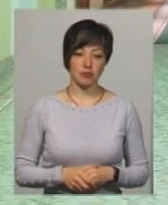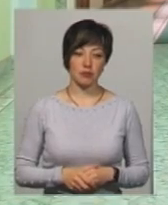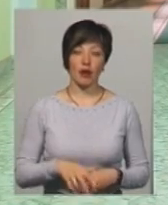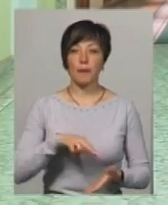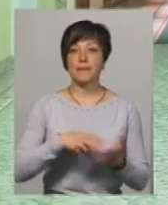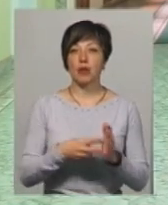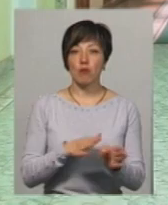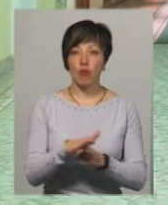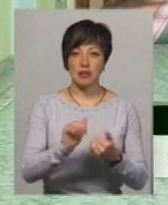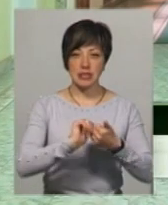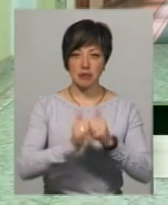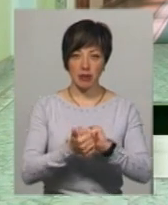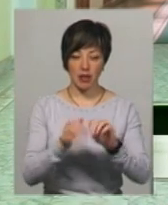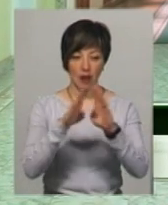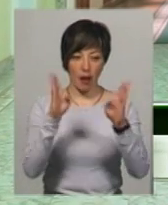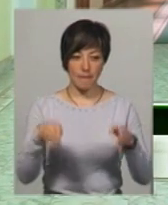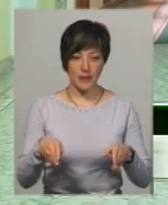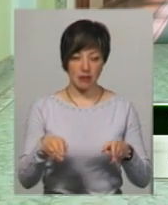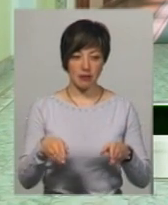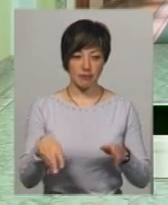плануємо повністю замінити кабінки.